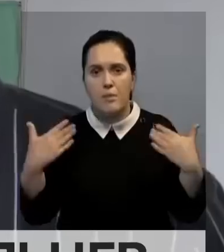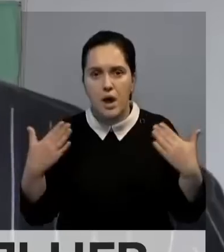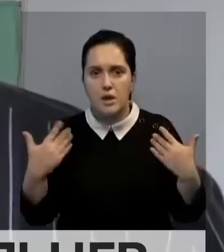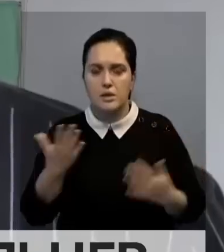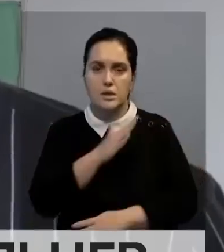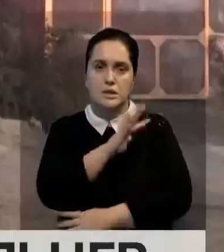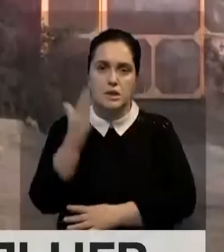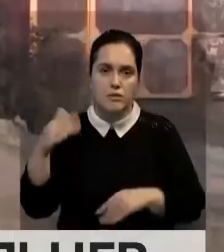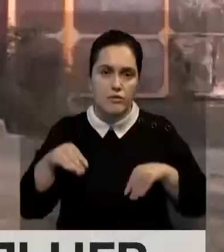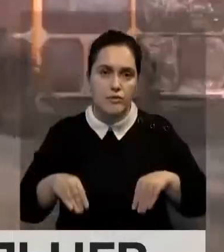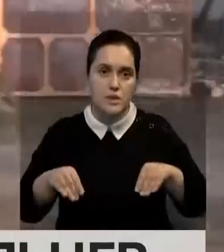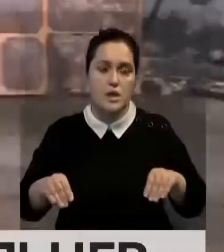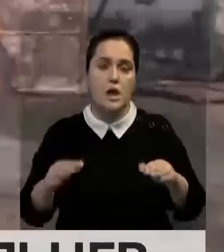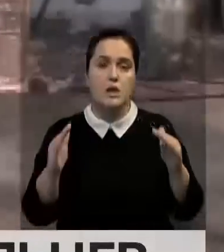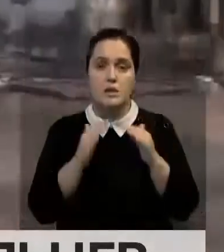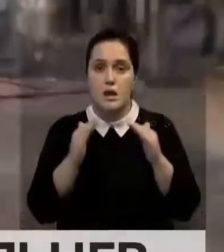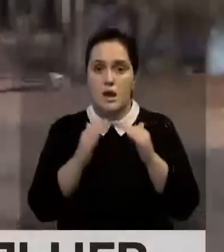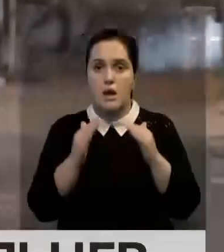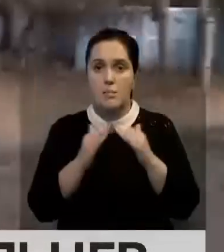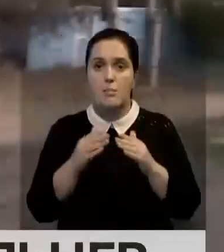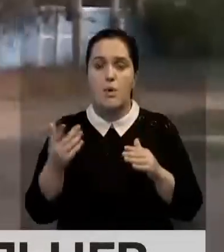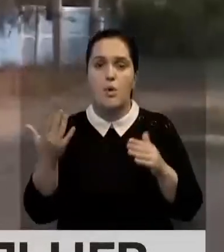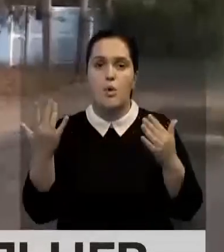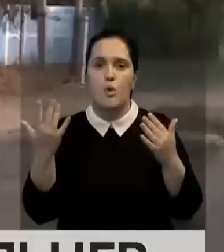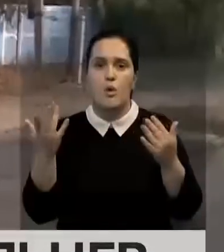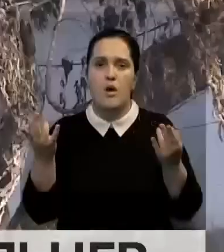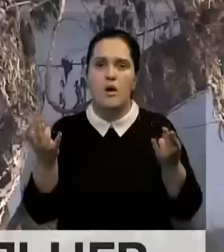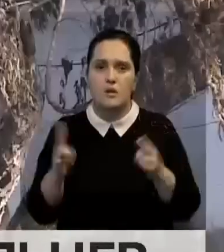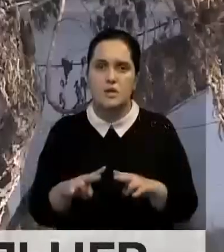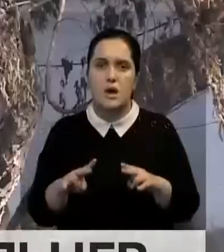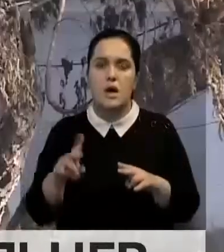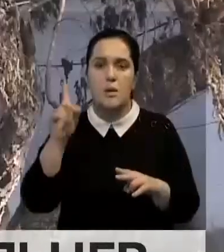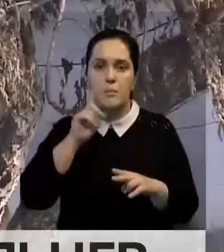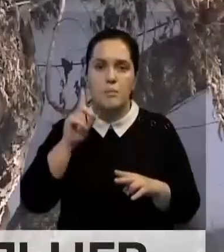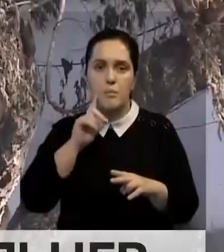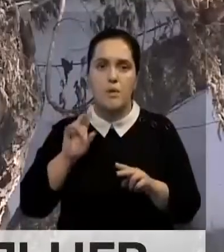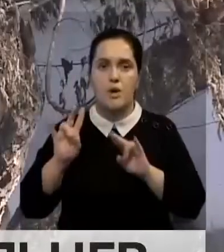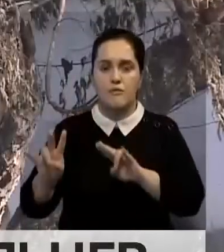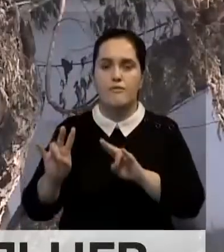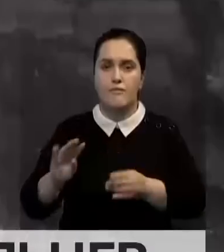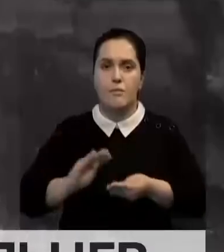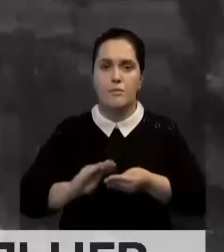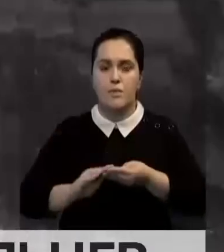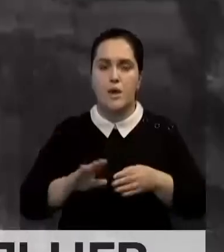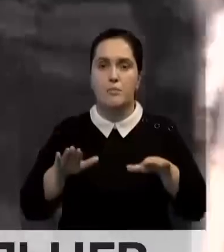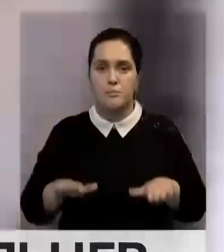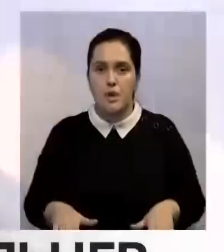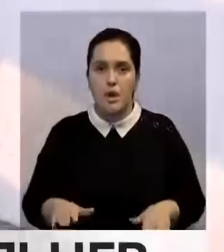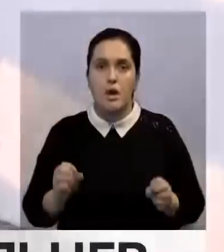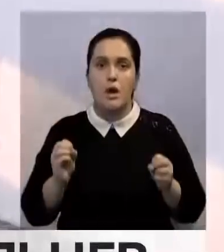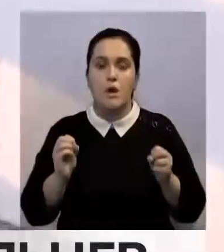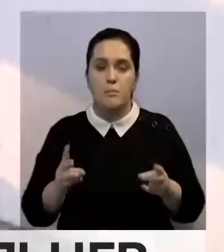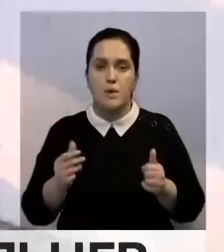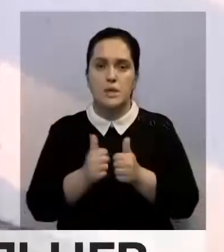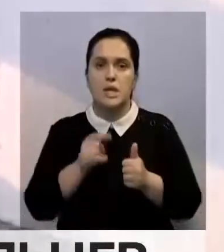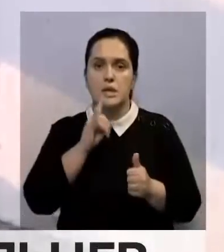деревья высадить. Дома, по словам чиновников, которые уцелели в пожаре, пока продолжат стоять на прежнем месте, хоть и опасном,